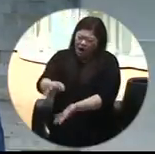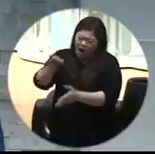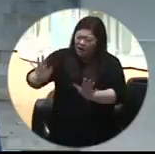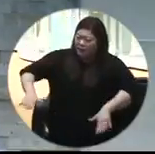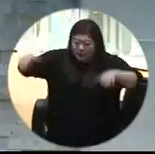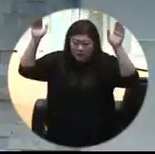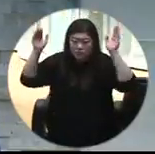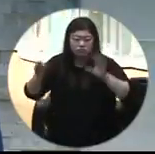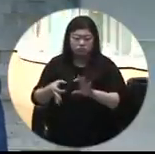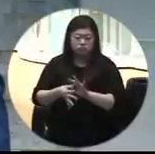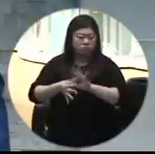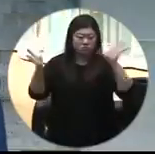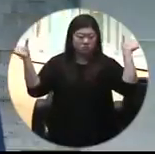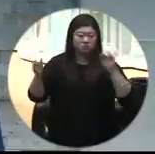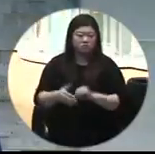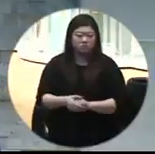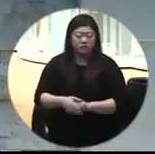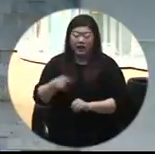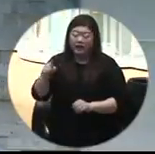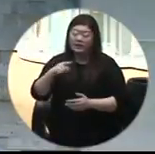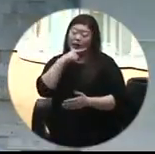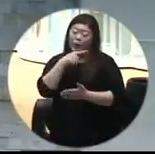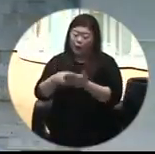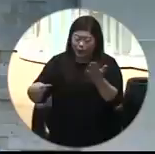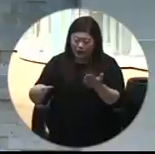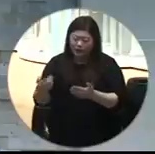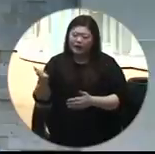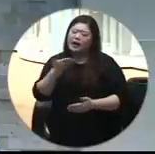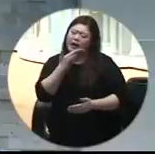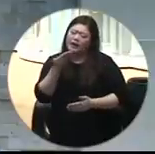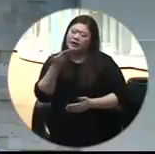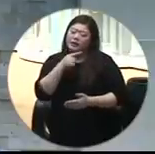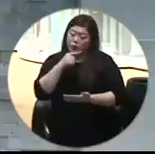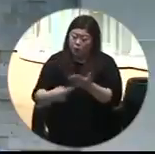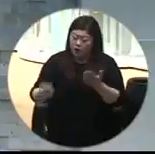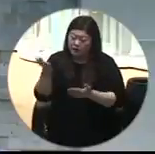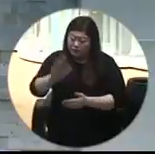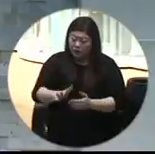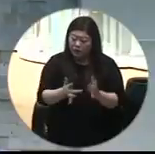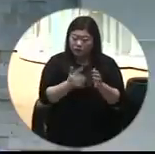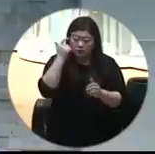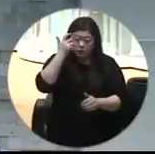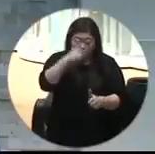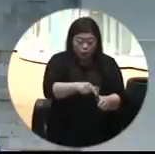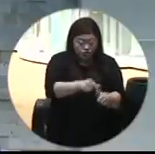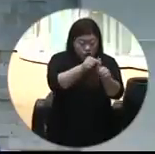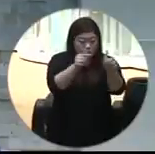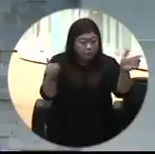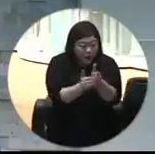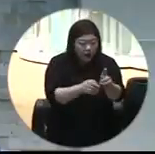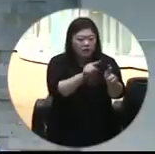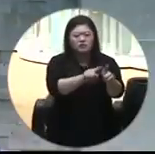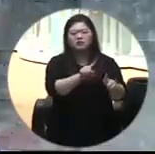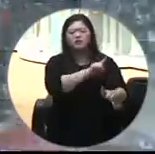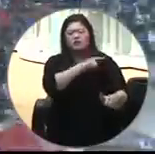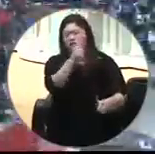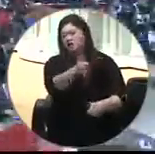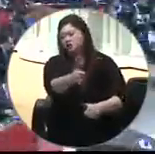그 손해 때문에 영혼이 구원받게 된다면 이 일이 하나님 앞에서 잘한 것이다.